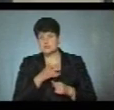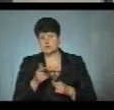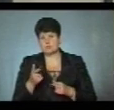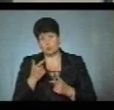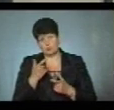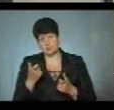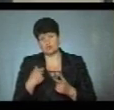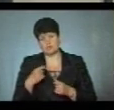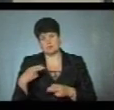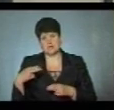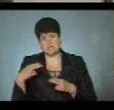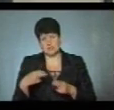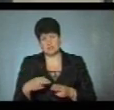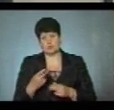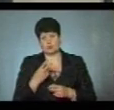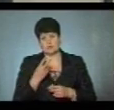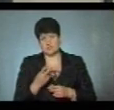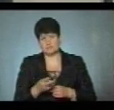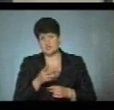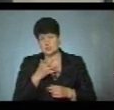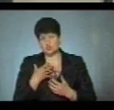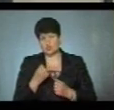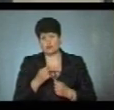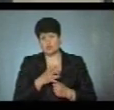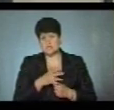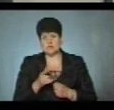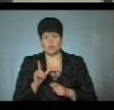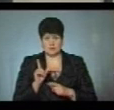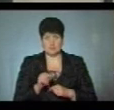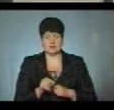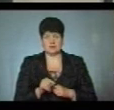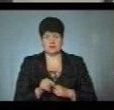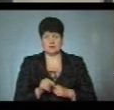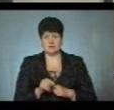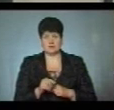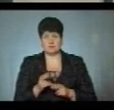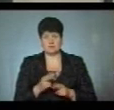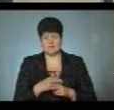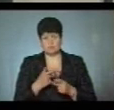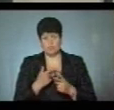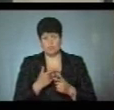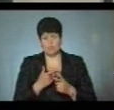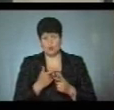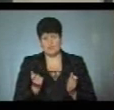попереджаємо, що приїдемо, подивимося, то вже під час оздоровчого сезону їдемо не без попереджень, особливо